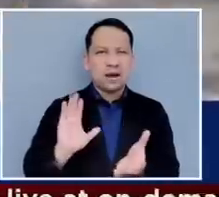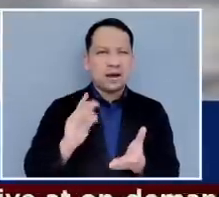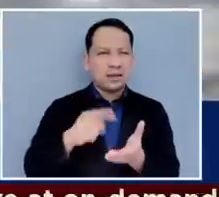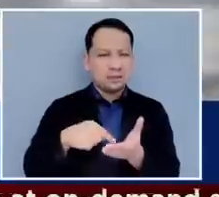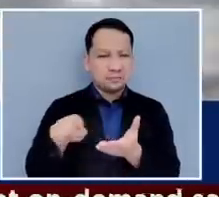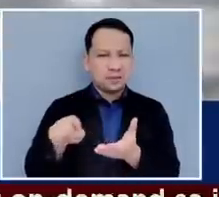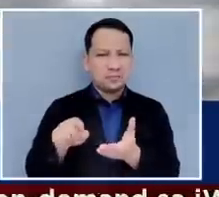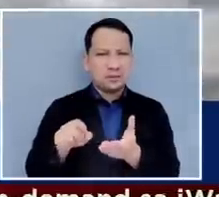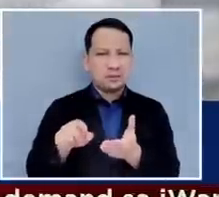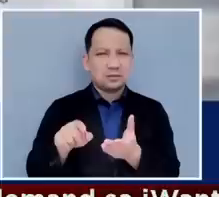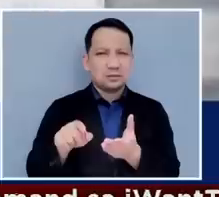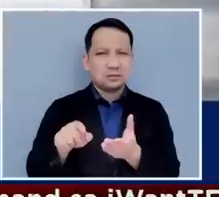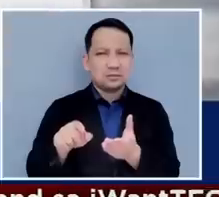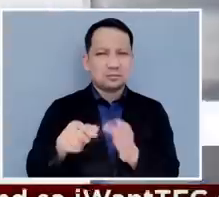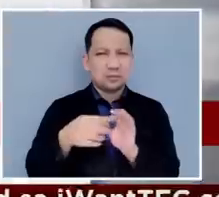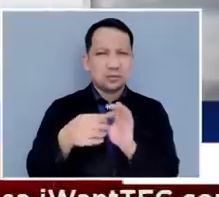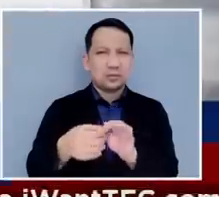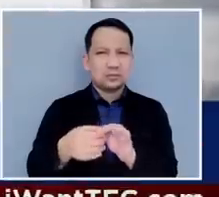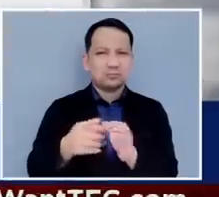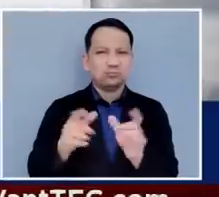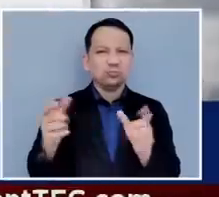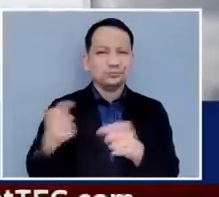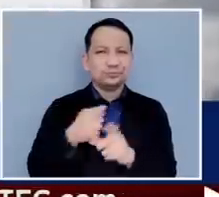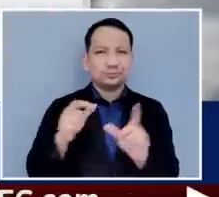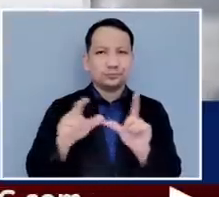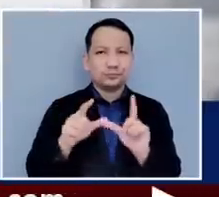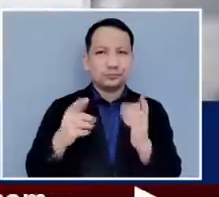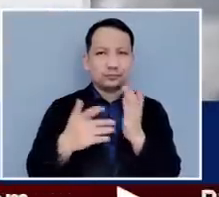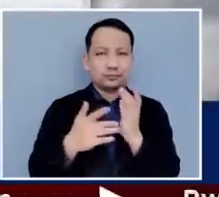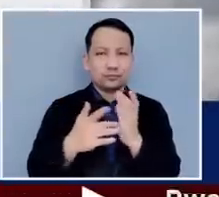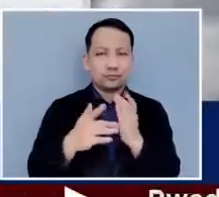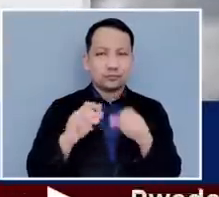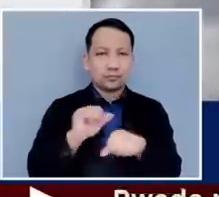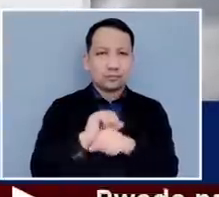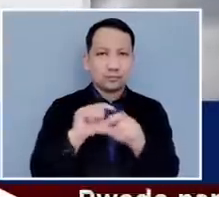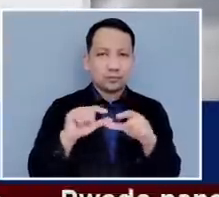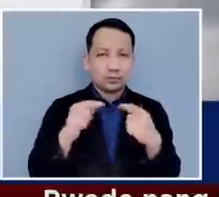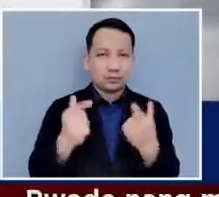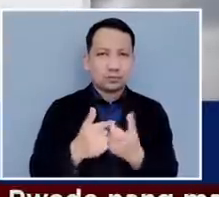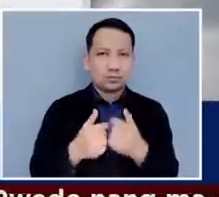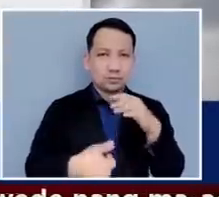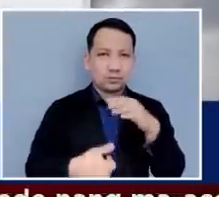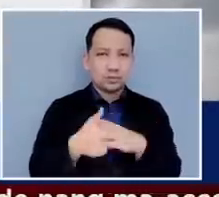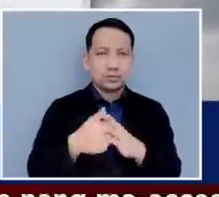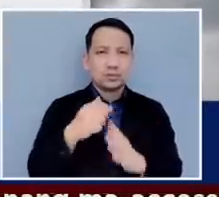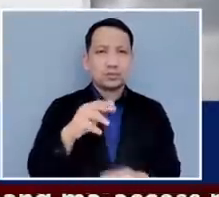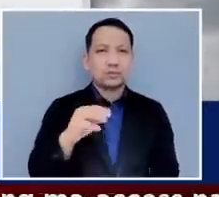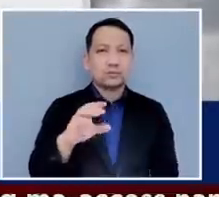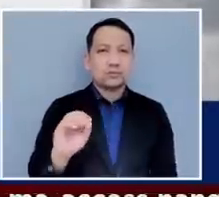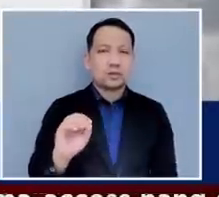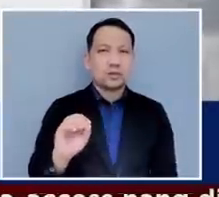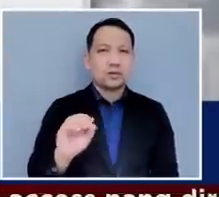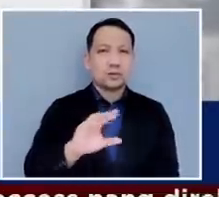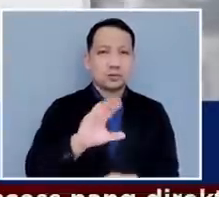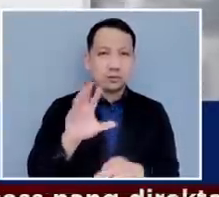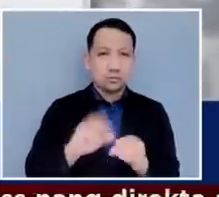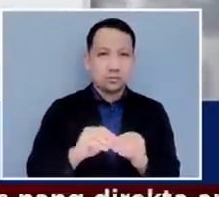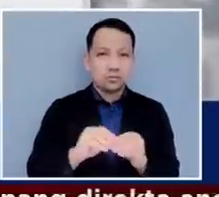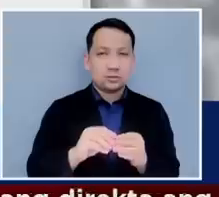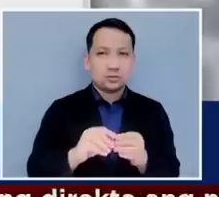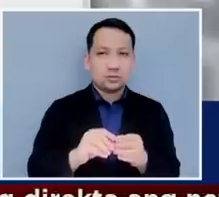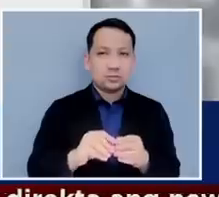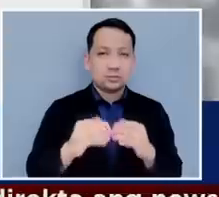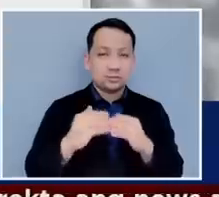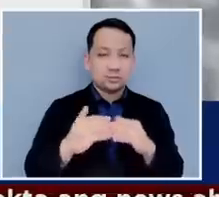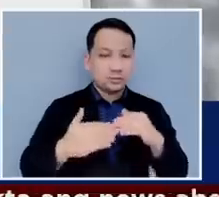lisensya. Tinugunan ito ng Technical Working Group ng LTO na naglabas ng Memorandum Circular na nagtatakda ng